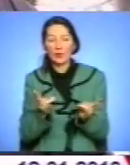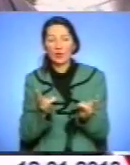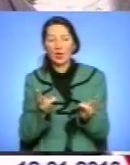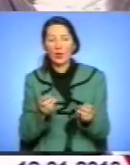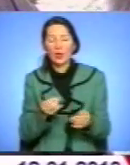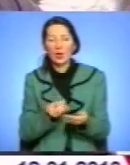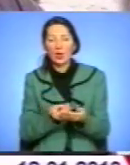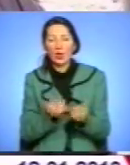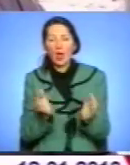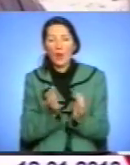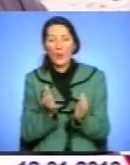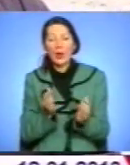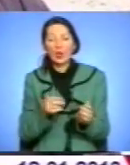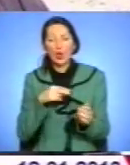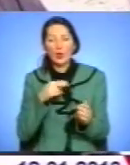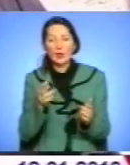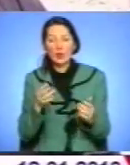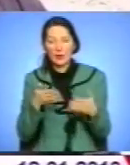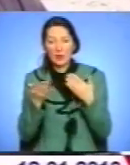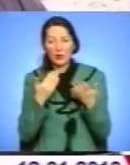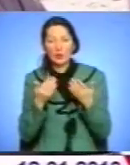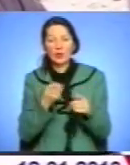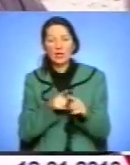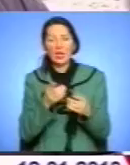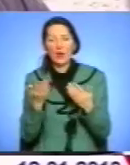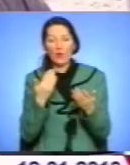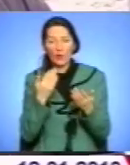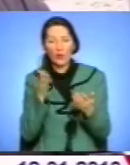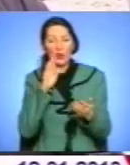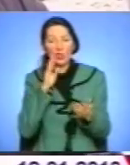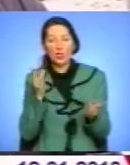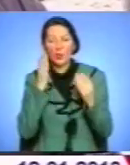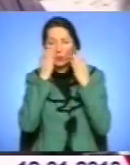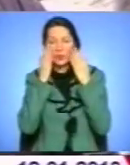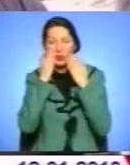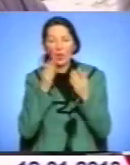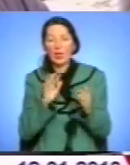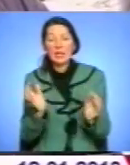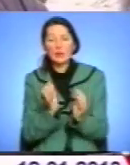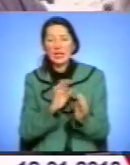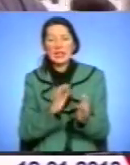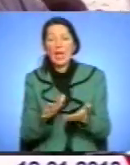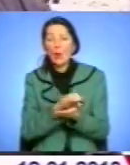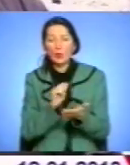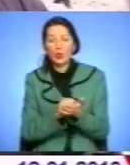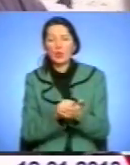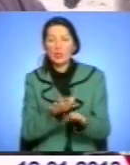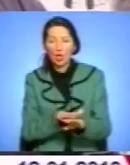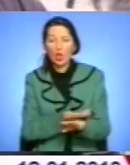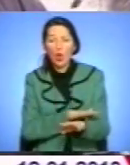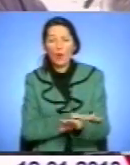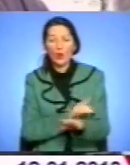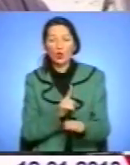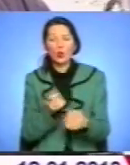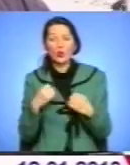цієї цілющої водички. Можна мивати на яличко. Ну, власне, вона зберігається, не псується на протязі досить тривалого часу. А щодо